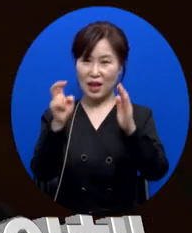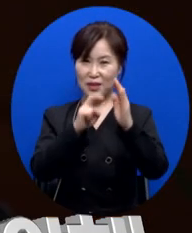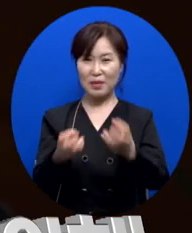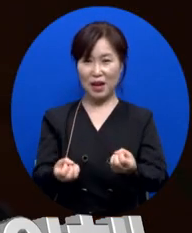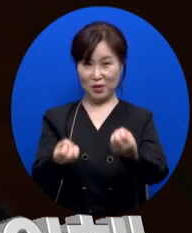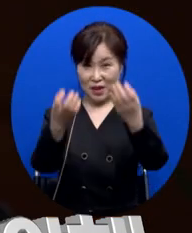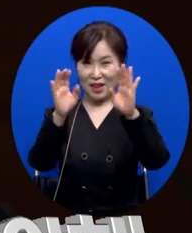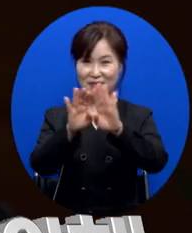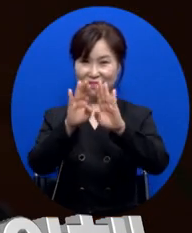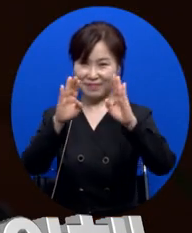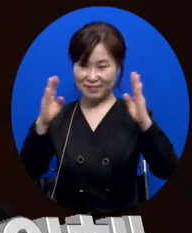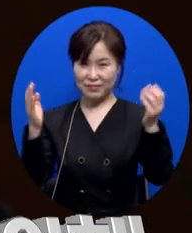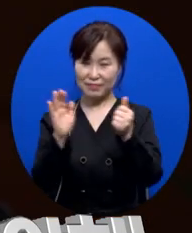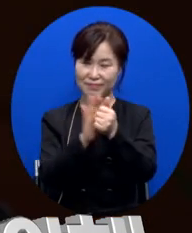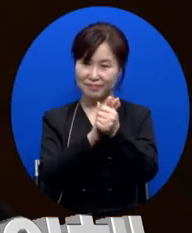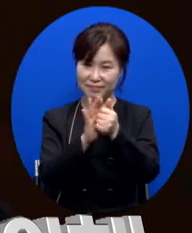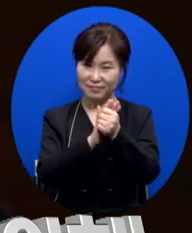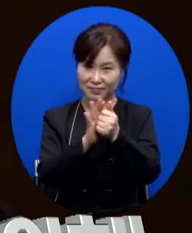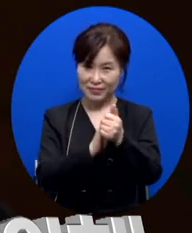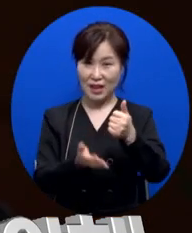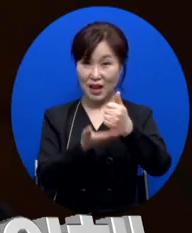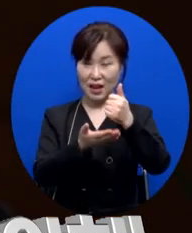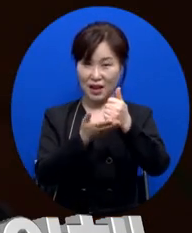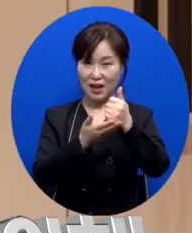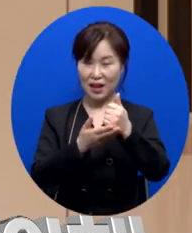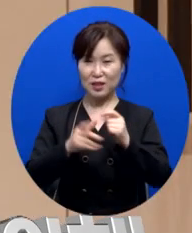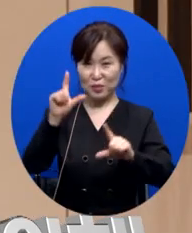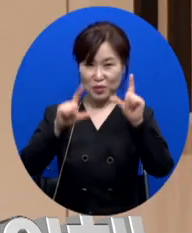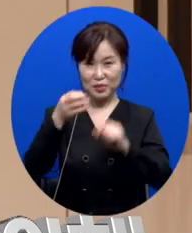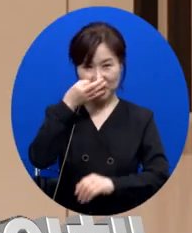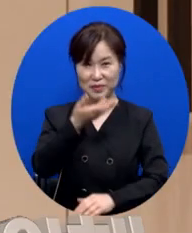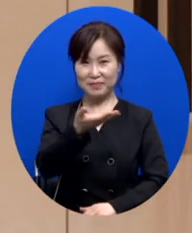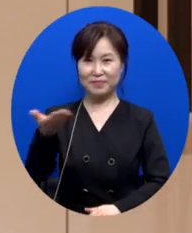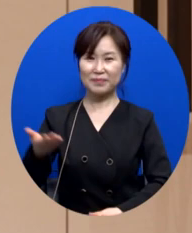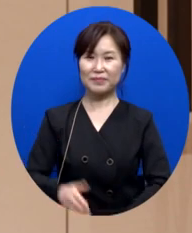음악으로 서로를 위로하고 격려하는 사랑의 현장을 찾아가봤습니다